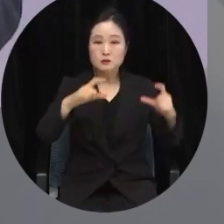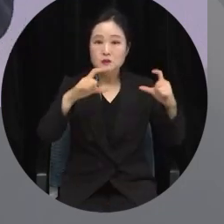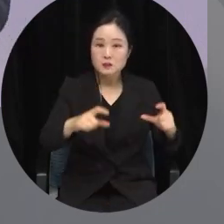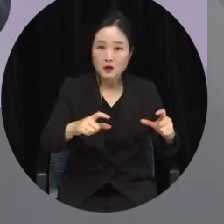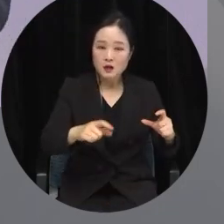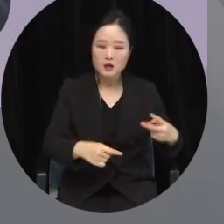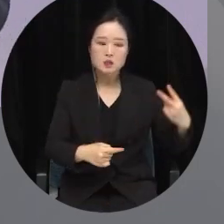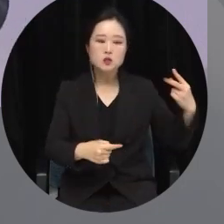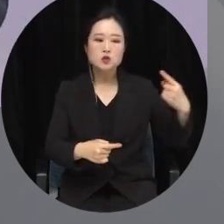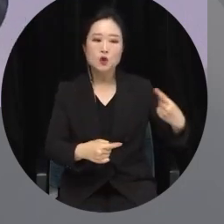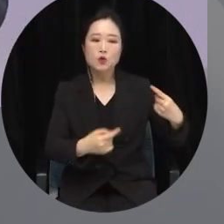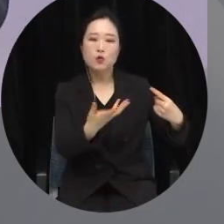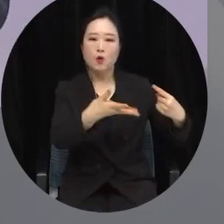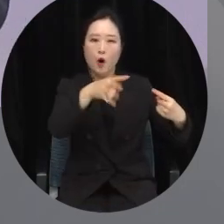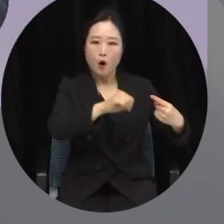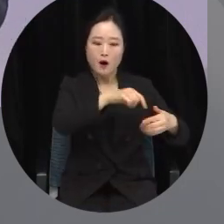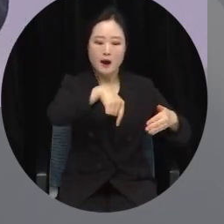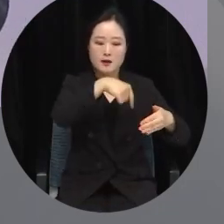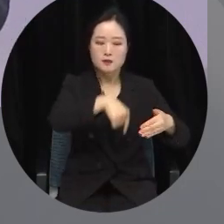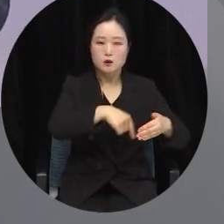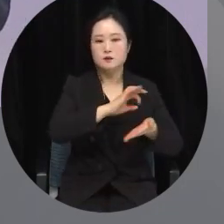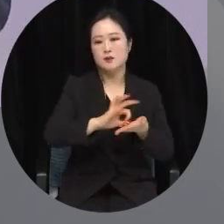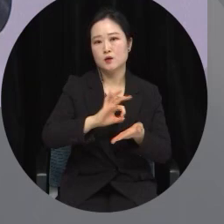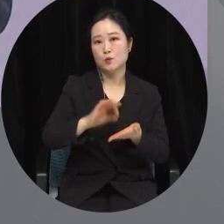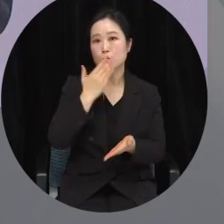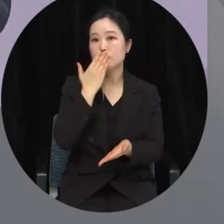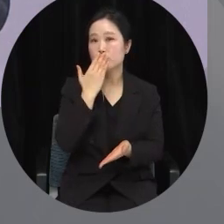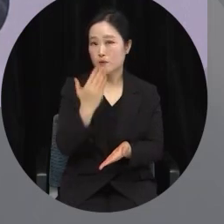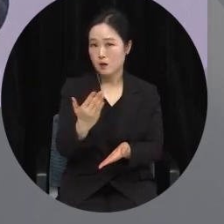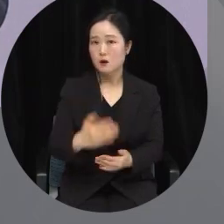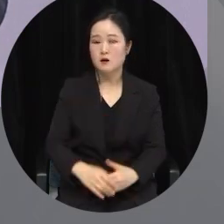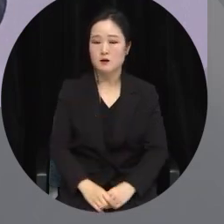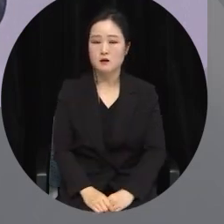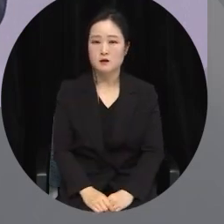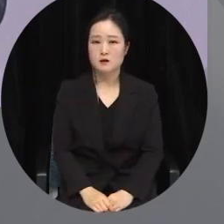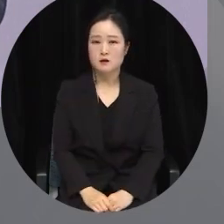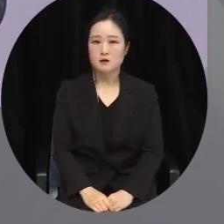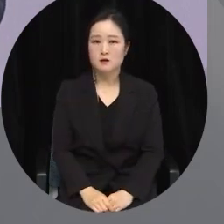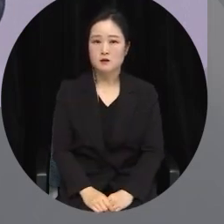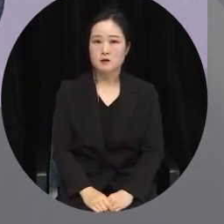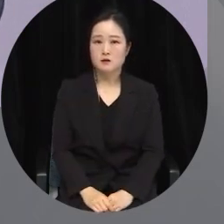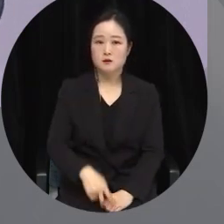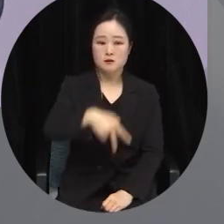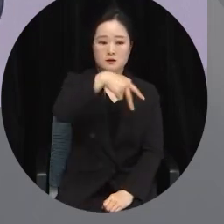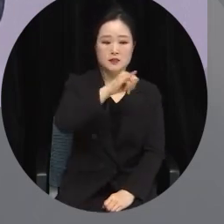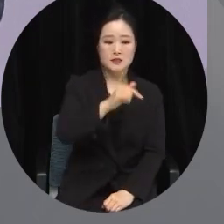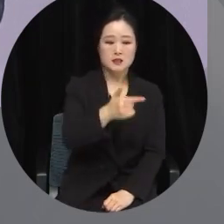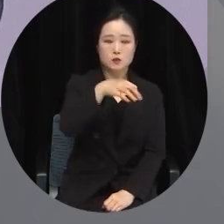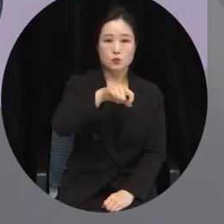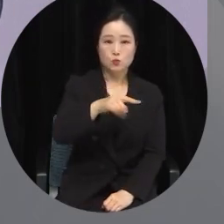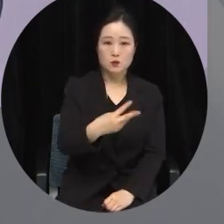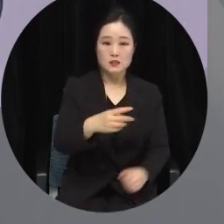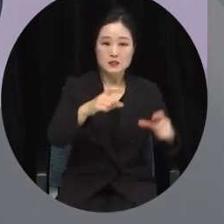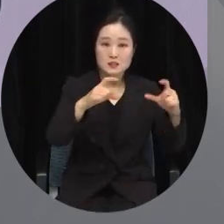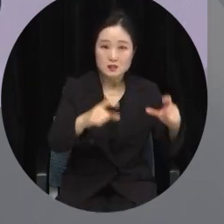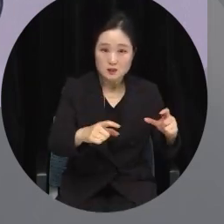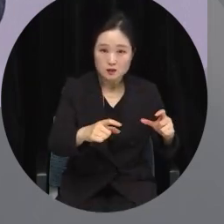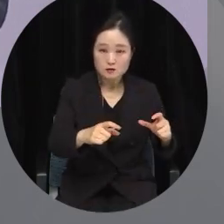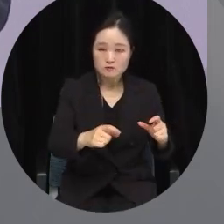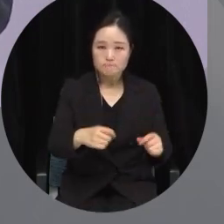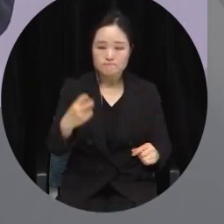이내에서 집행을 하도록 되어 있는데, 이 그 예산을 우리 신월동 지역의 재개발 재건축